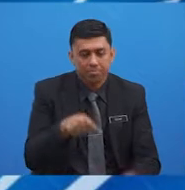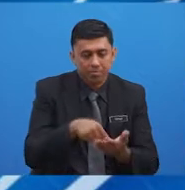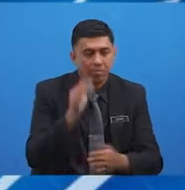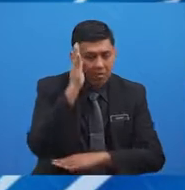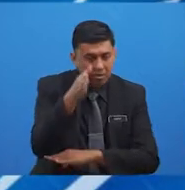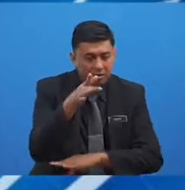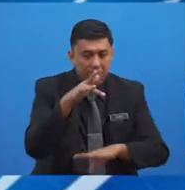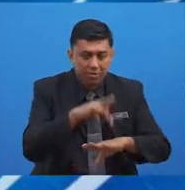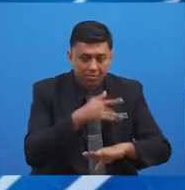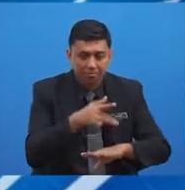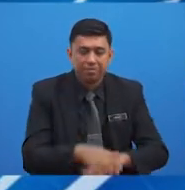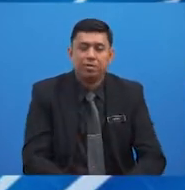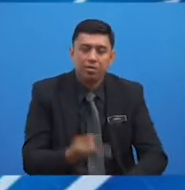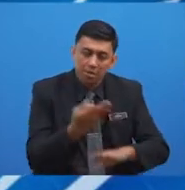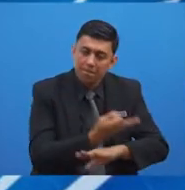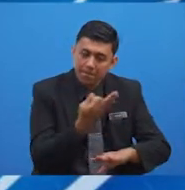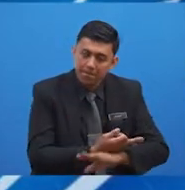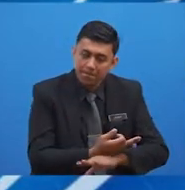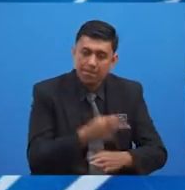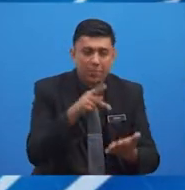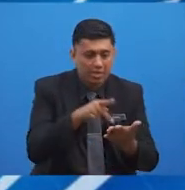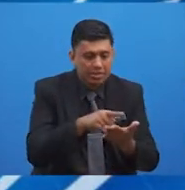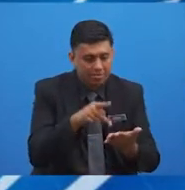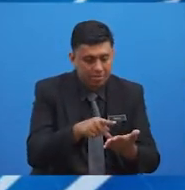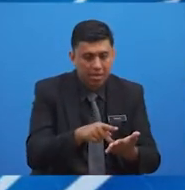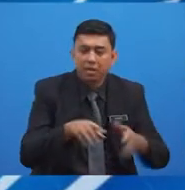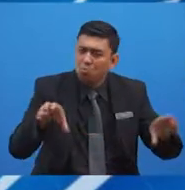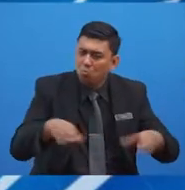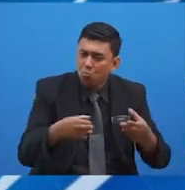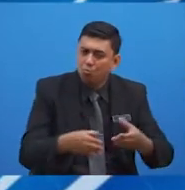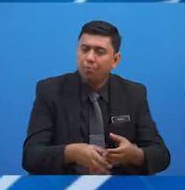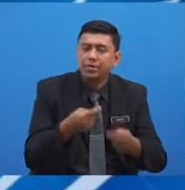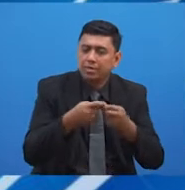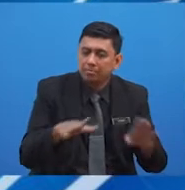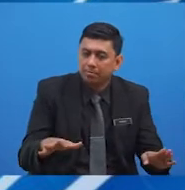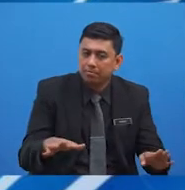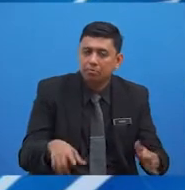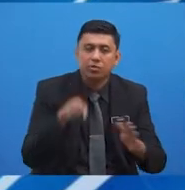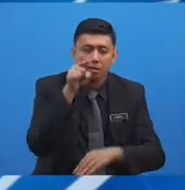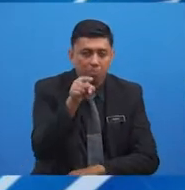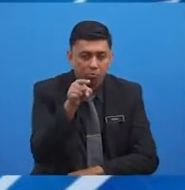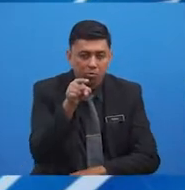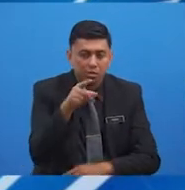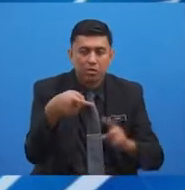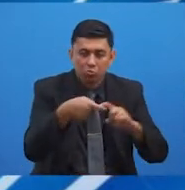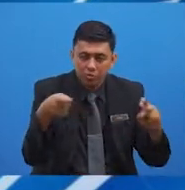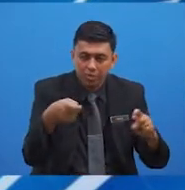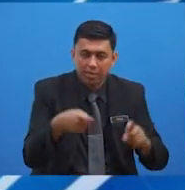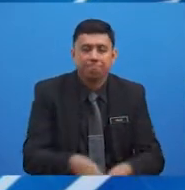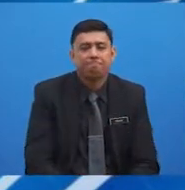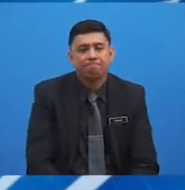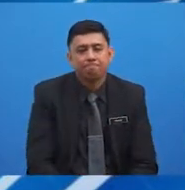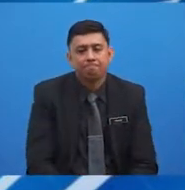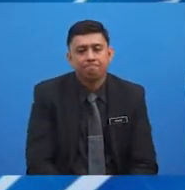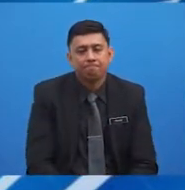Ini akan memanggil function kira untuk dilaksanakan setelah butang keputusan ditekan.